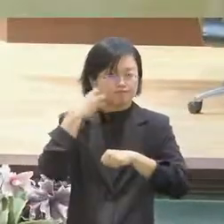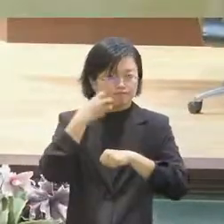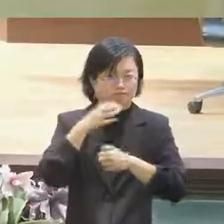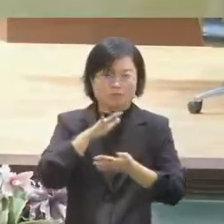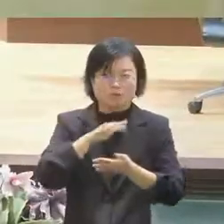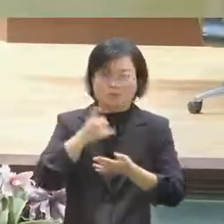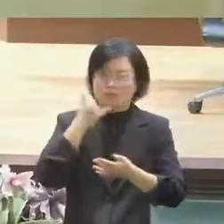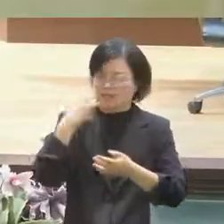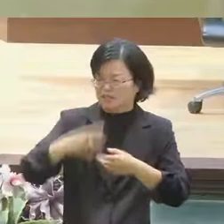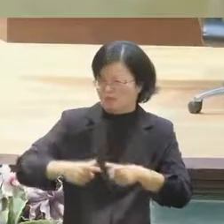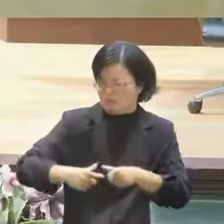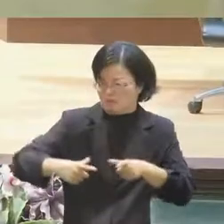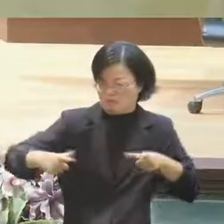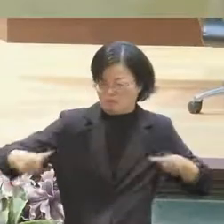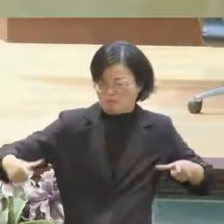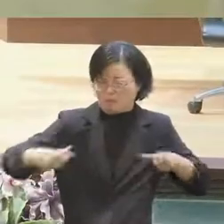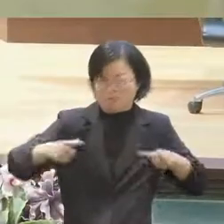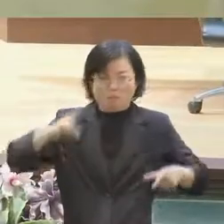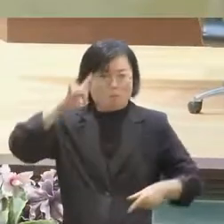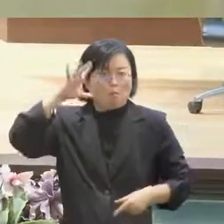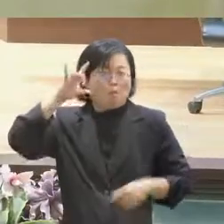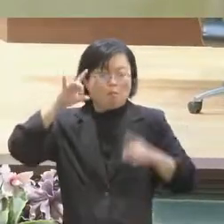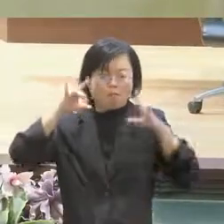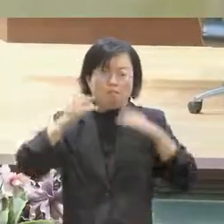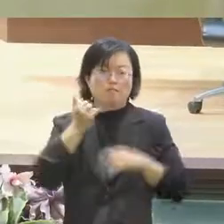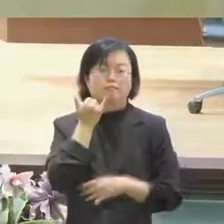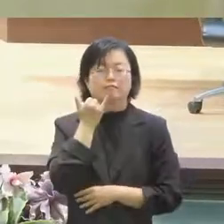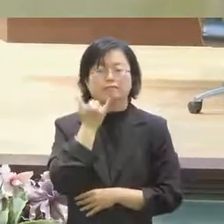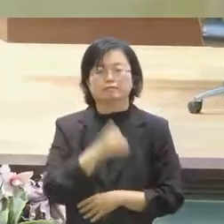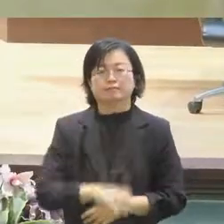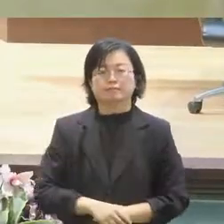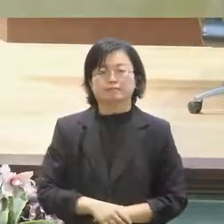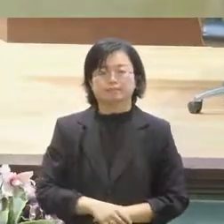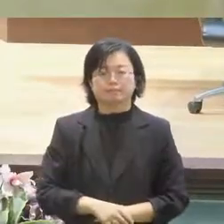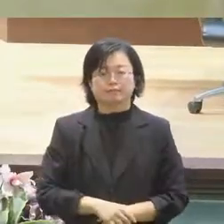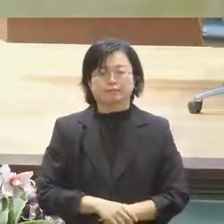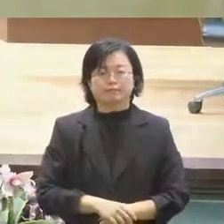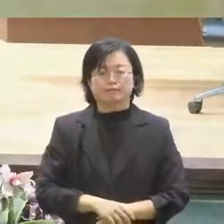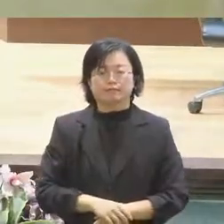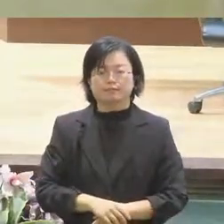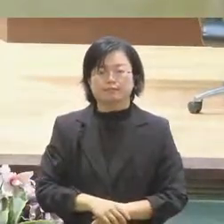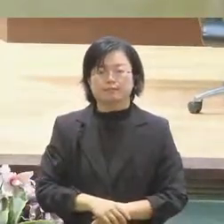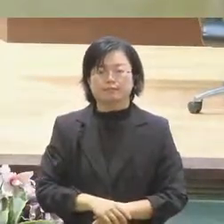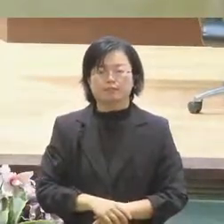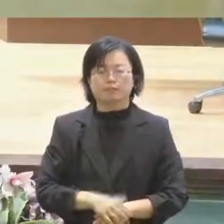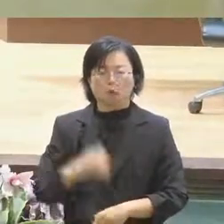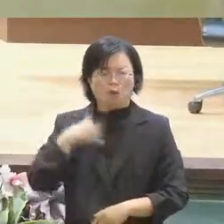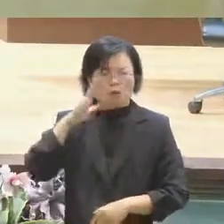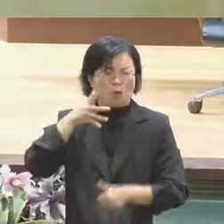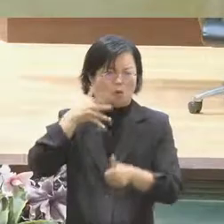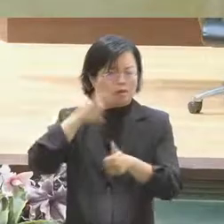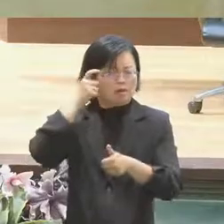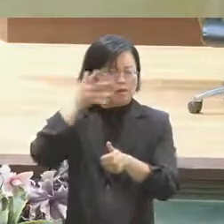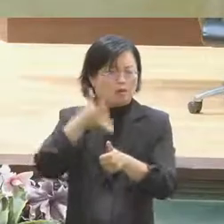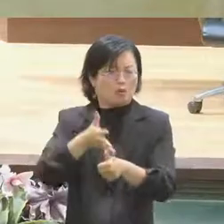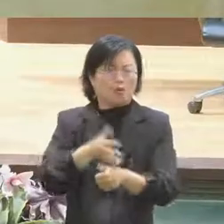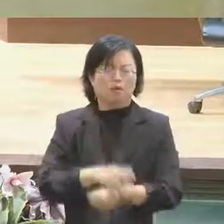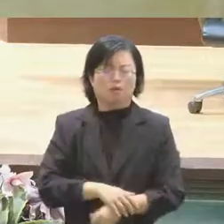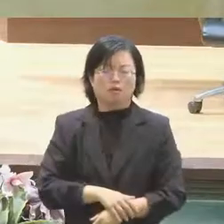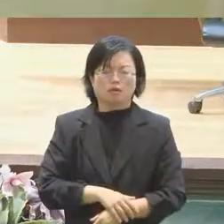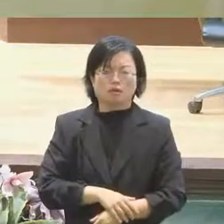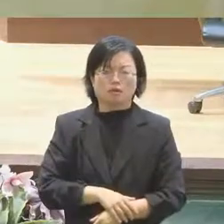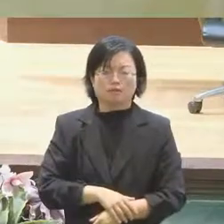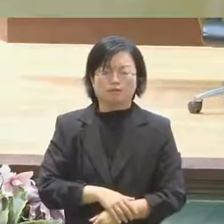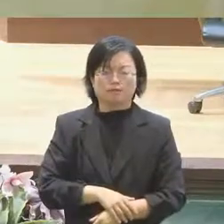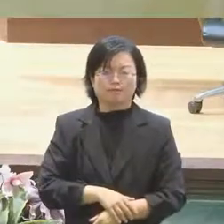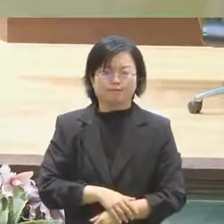挥的地方。其实本来有个问题，就是我非常想问你们，因为我觉得这个问题是不论香港本土研究社或是香港互联网协会都